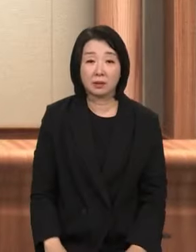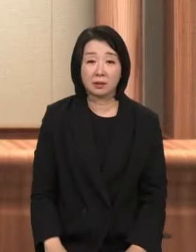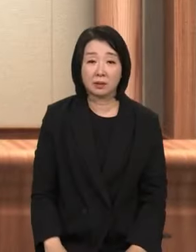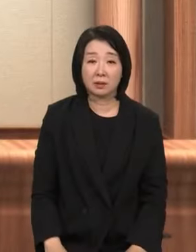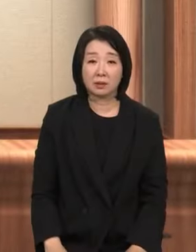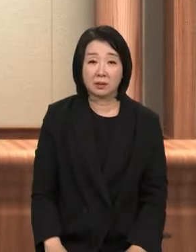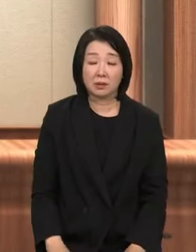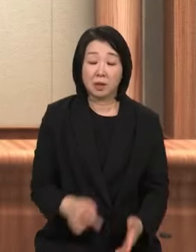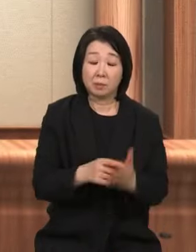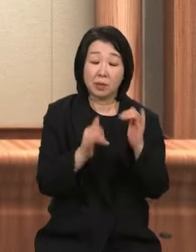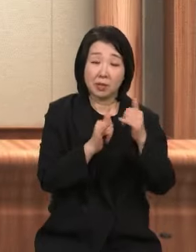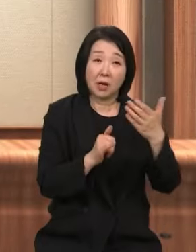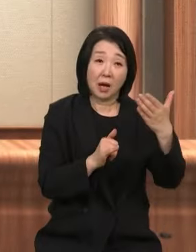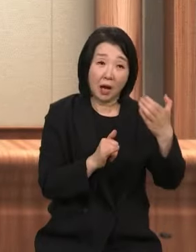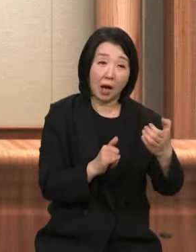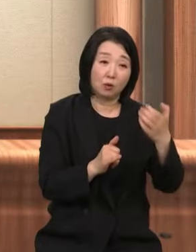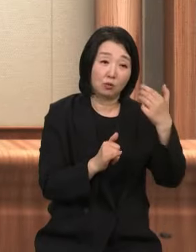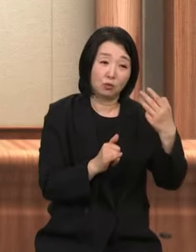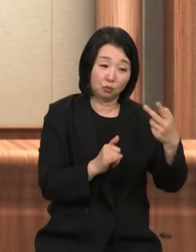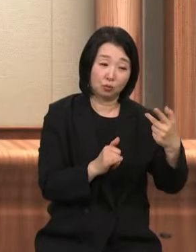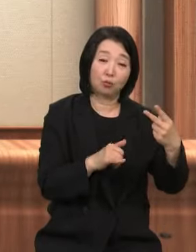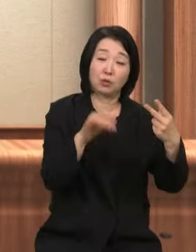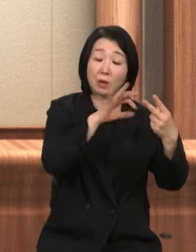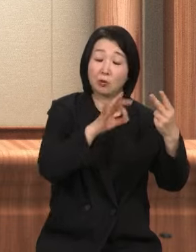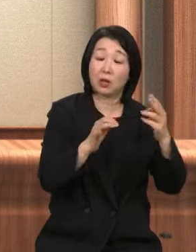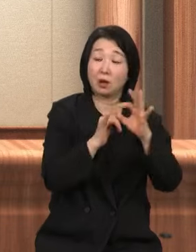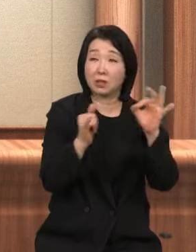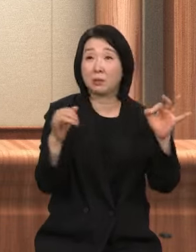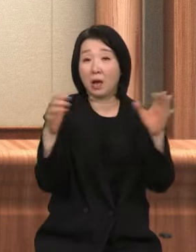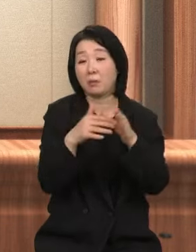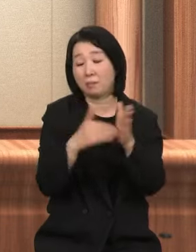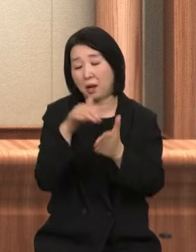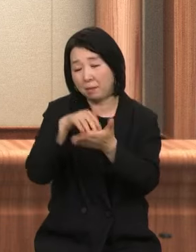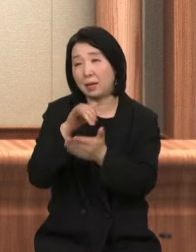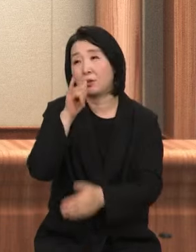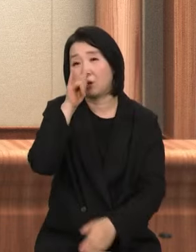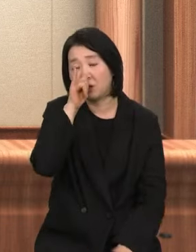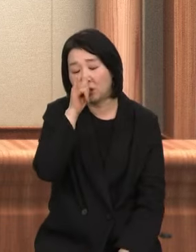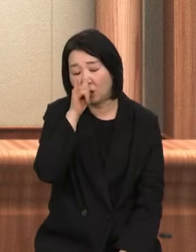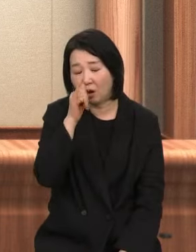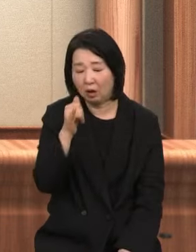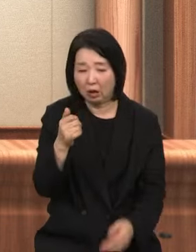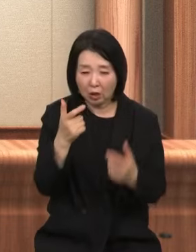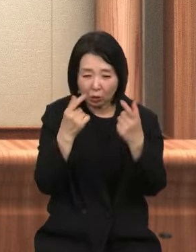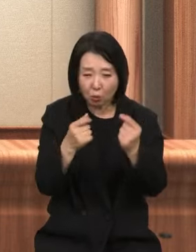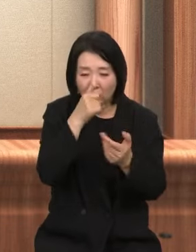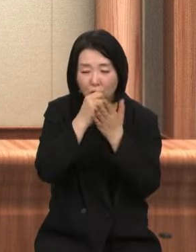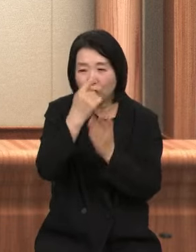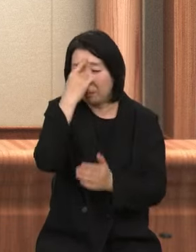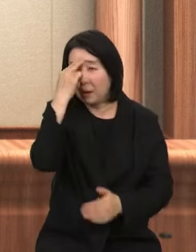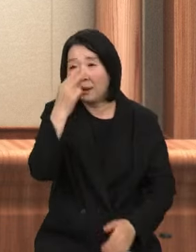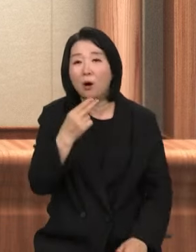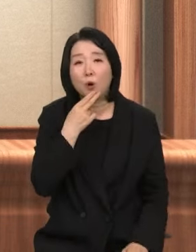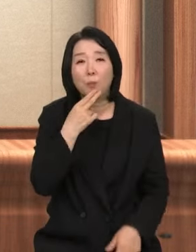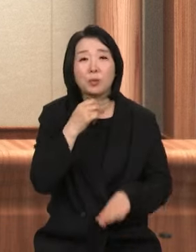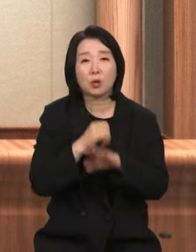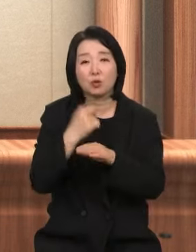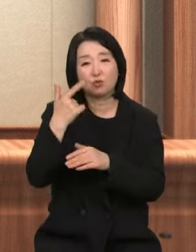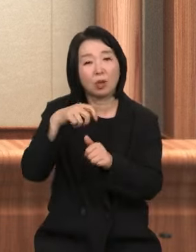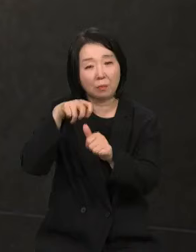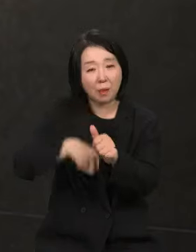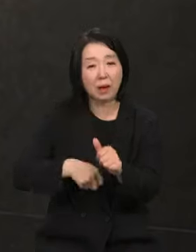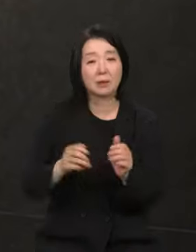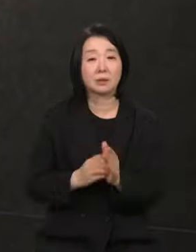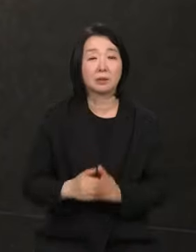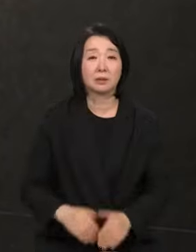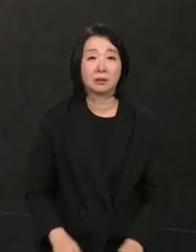법원은 피해자 아흔 두명 중 명과 합의했다 반성하고 있고 동종 범죄 전력이 없다며 6개월을 감했습니다